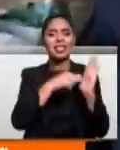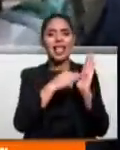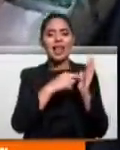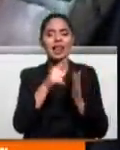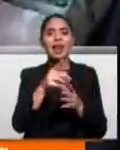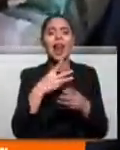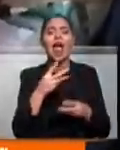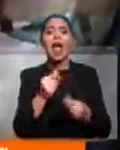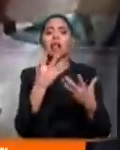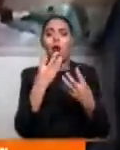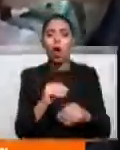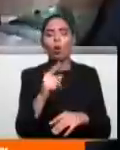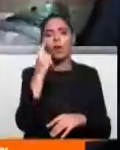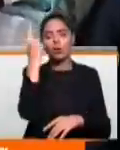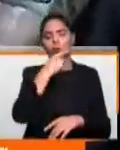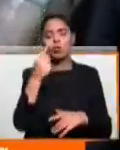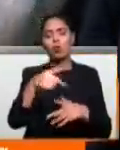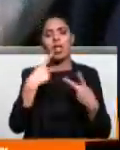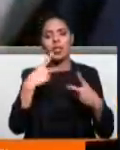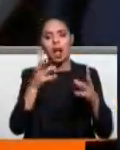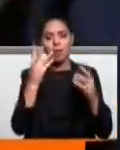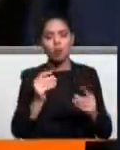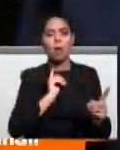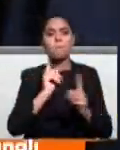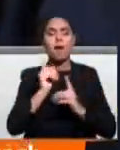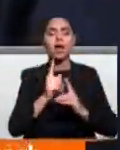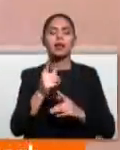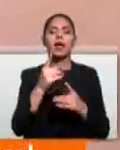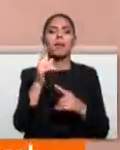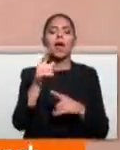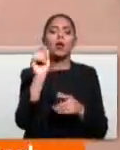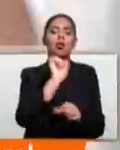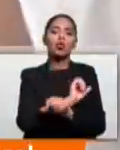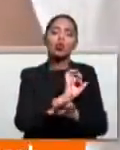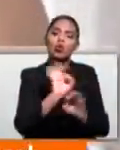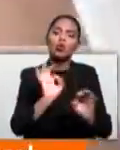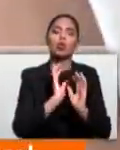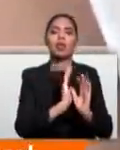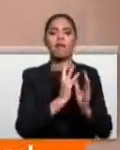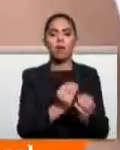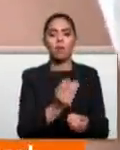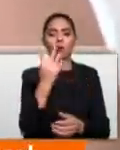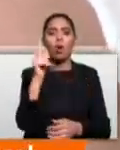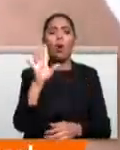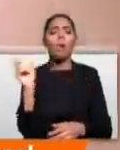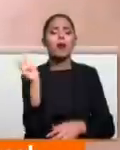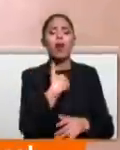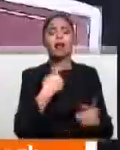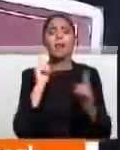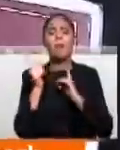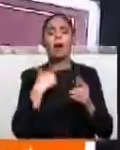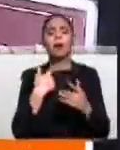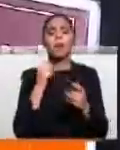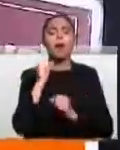ihtimali olmadığı gerekçesiyle tahliye edildi yargılaması tutuksuz devam Bu on beş aydır Ben hukuk mücadelesi